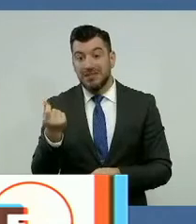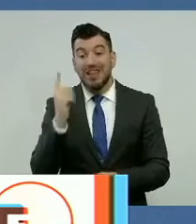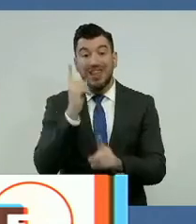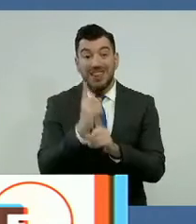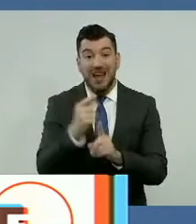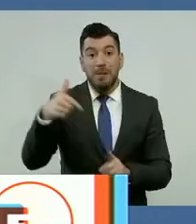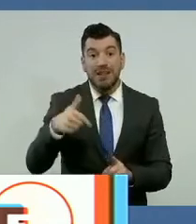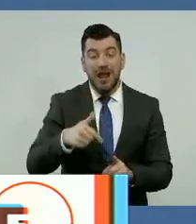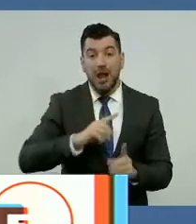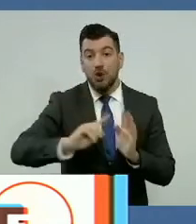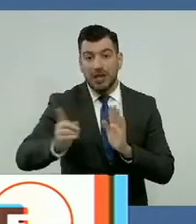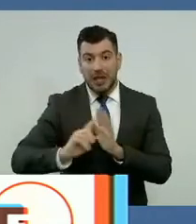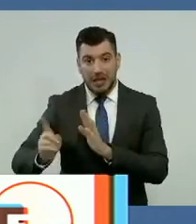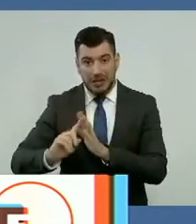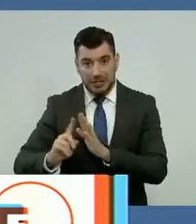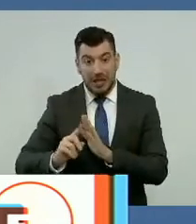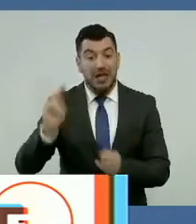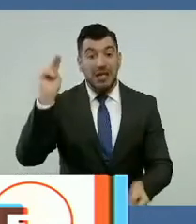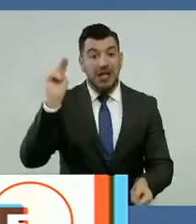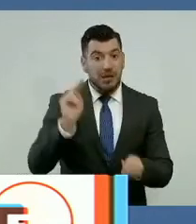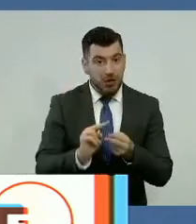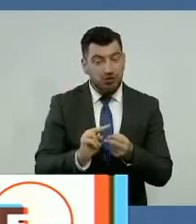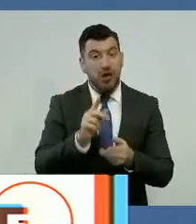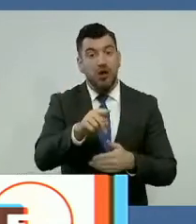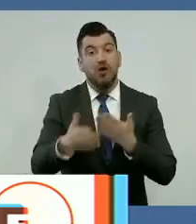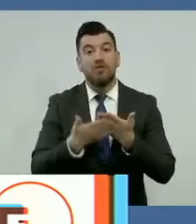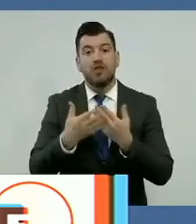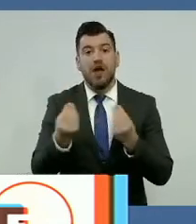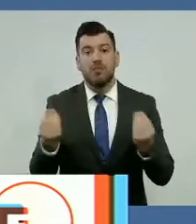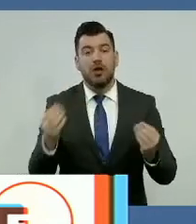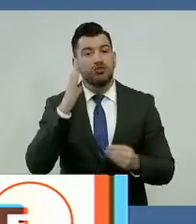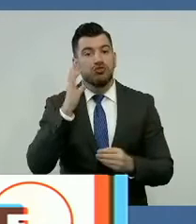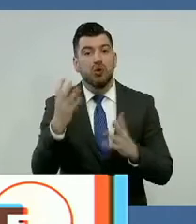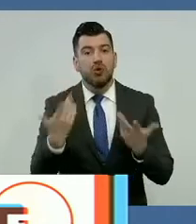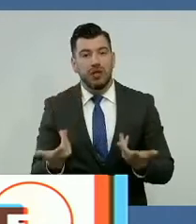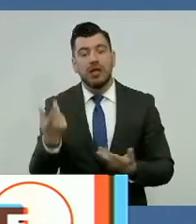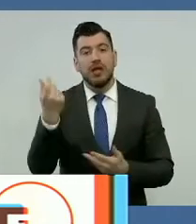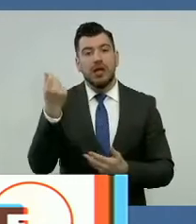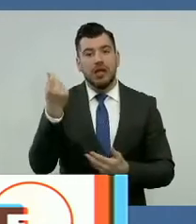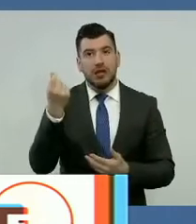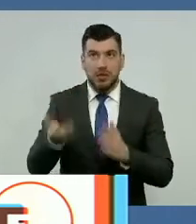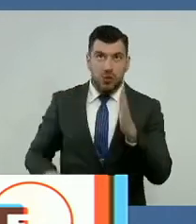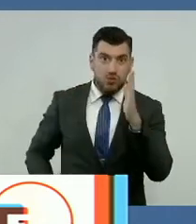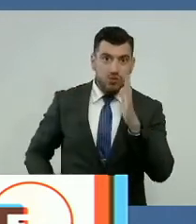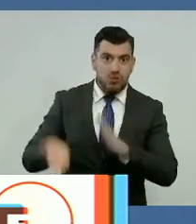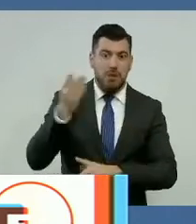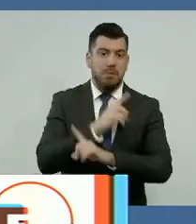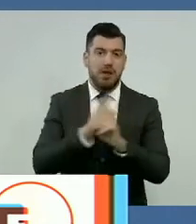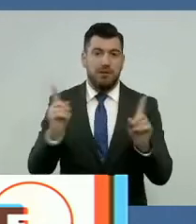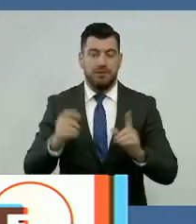κίνησης, είναι σημαντική για την συγκράτηση των τιμών στην εφοδιαστική αλυσίδα. Το κόστος